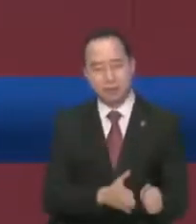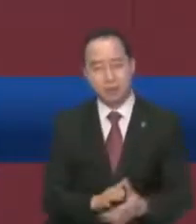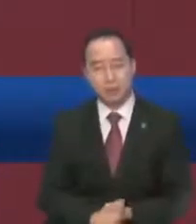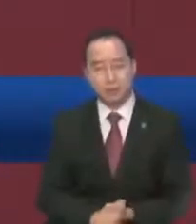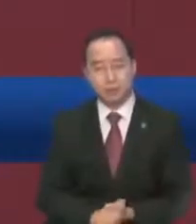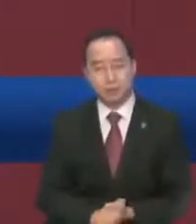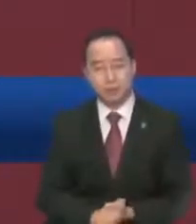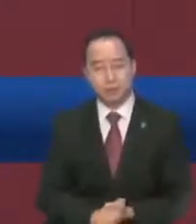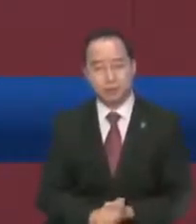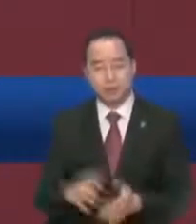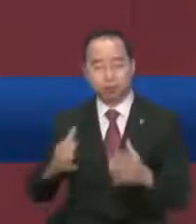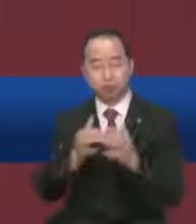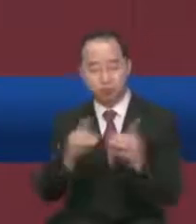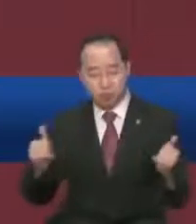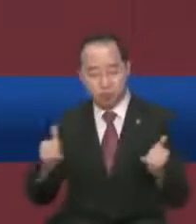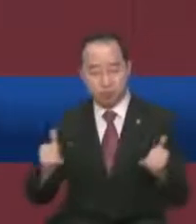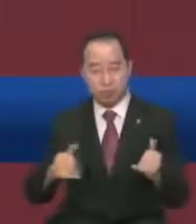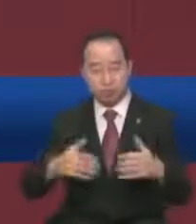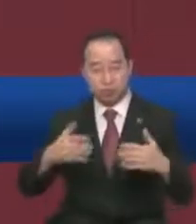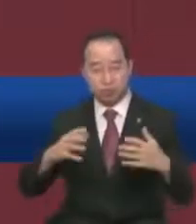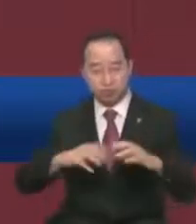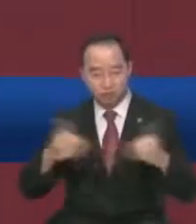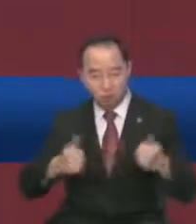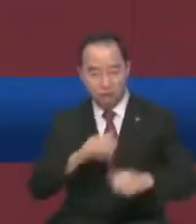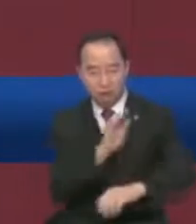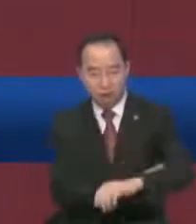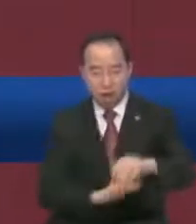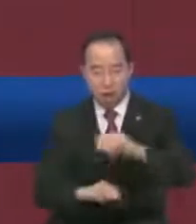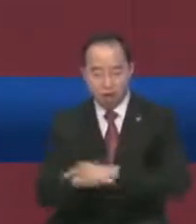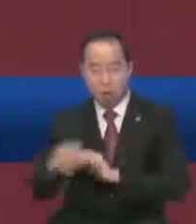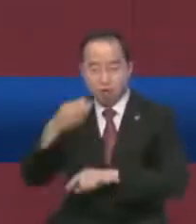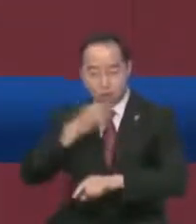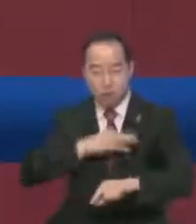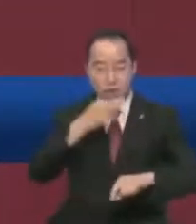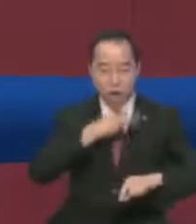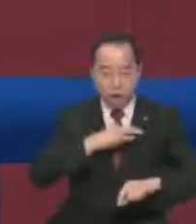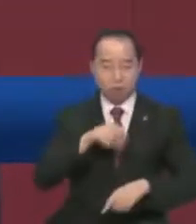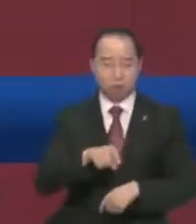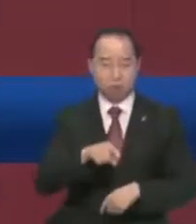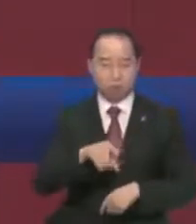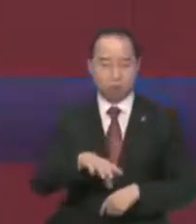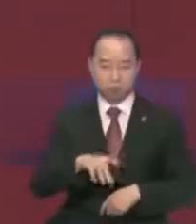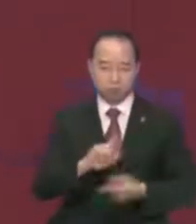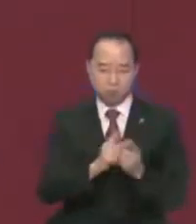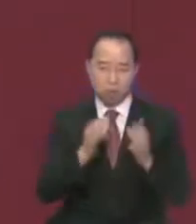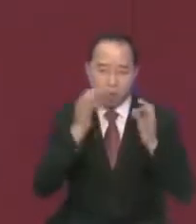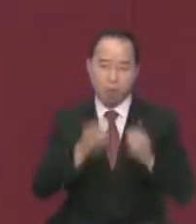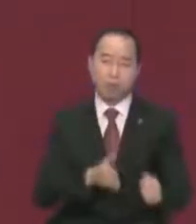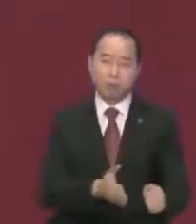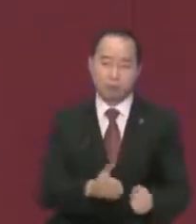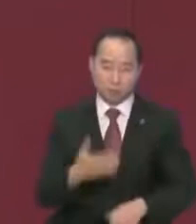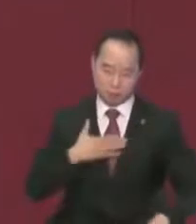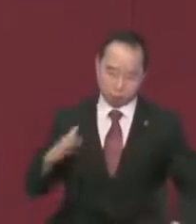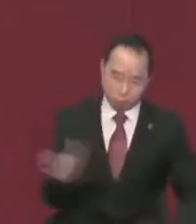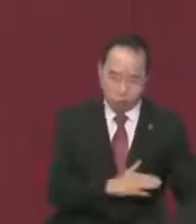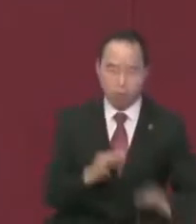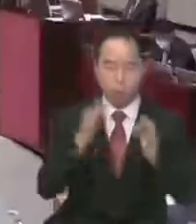국민과 여야에 함께 이익되는 윈윈윈의 정치를 시작합시다. 저부터 노력하겠습니다.